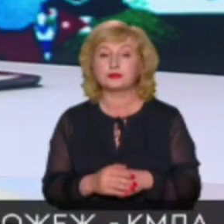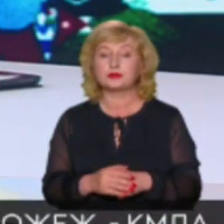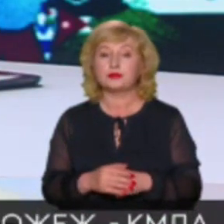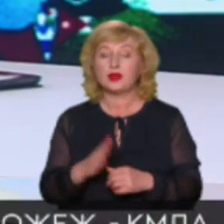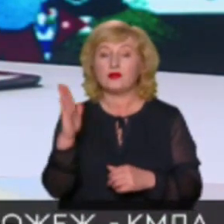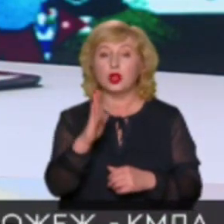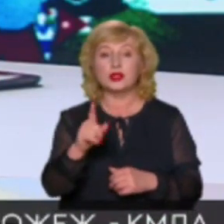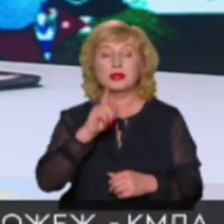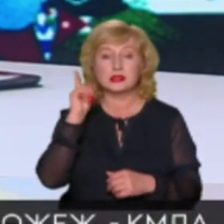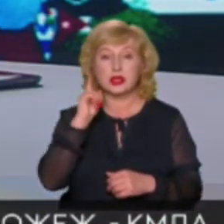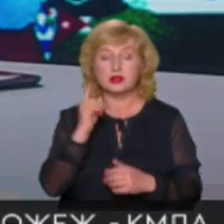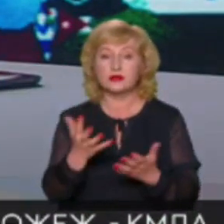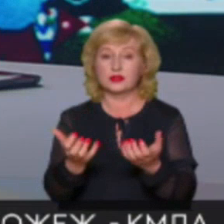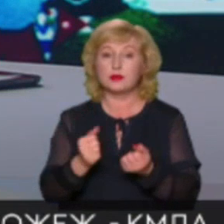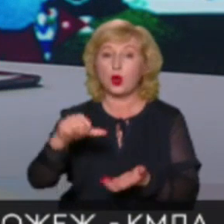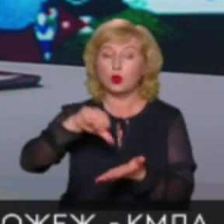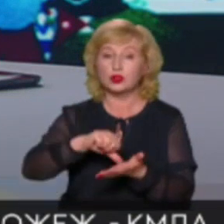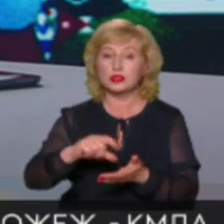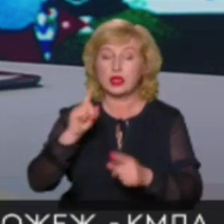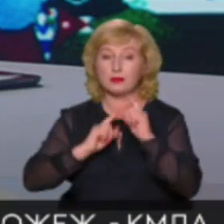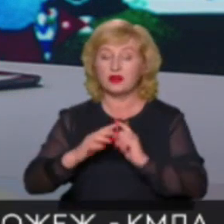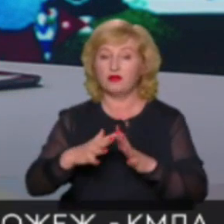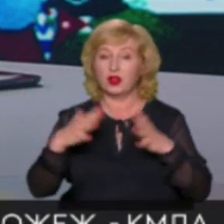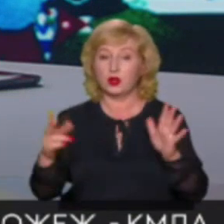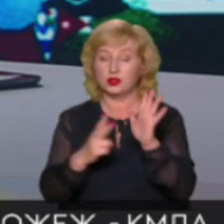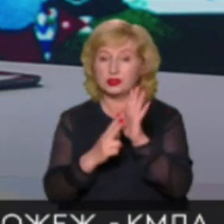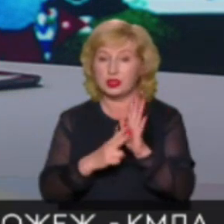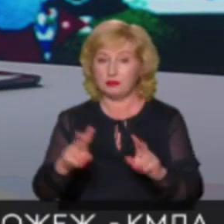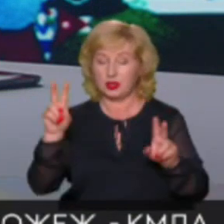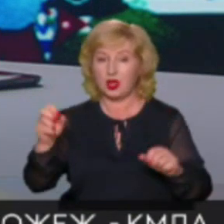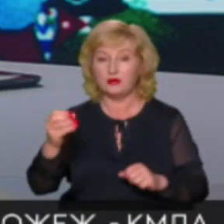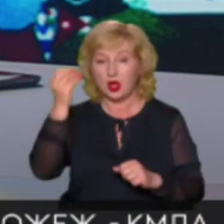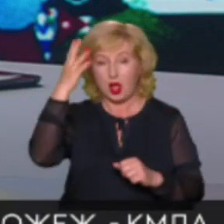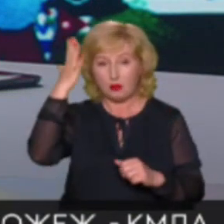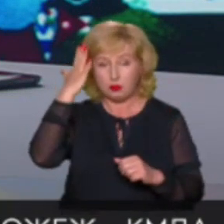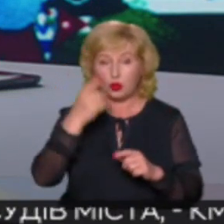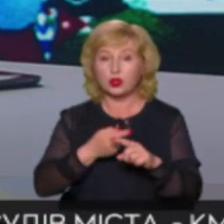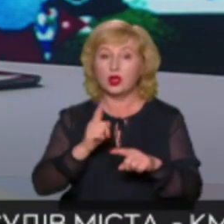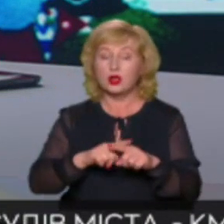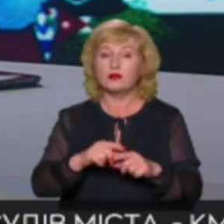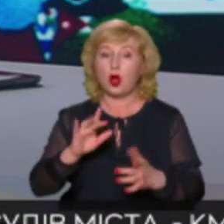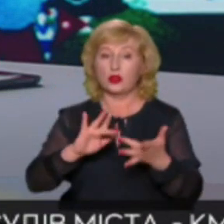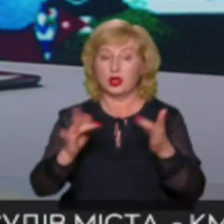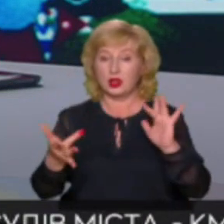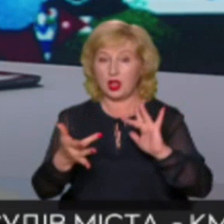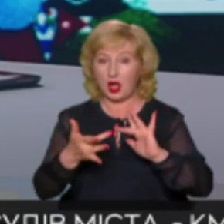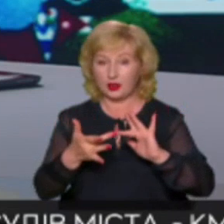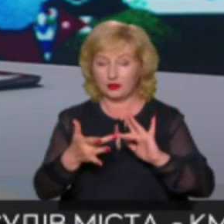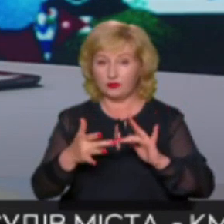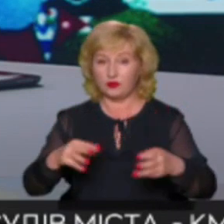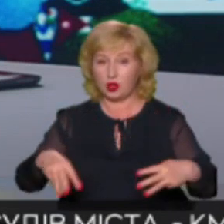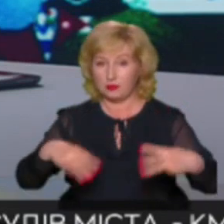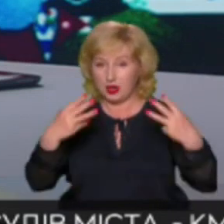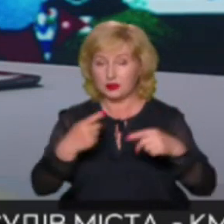Володимир Зеленський візьме участь у саміті Великої Сімки у Хіросімі в онлайн-форматі. Про це повідомили на сайті